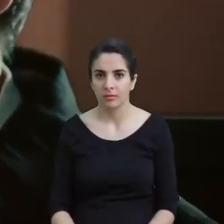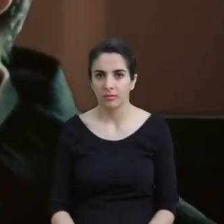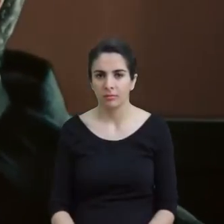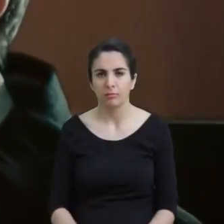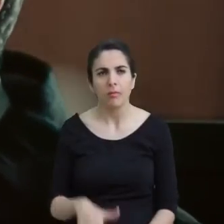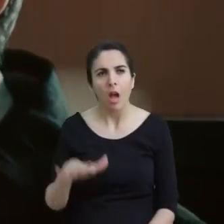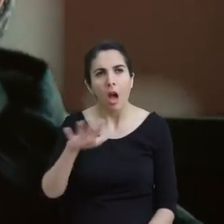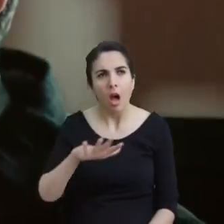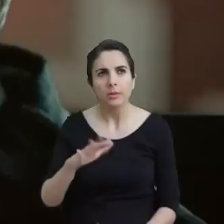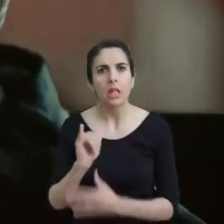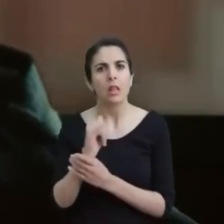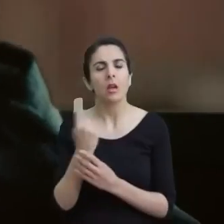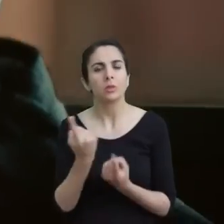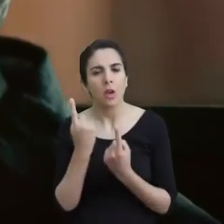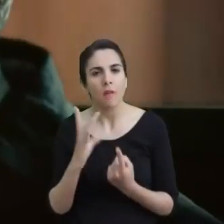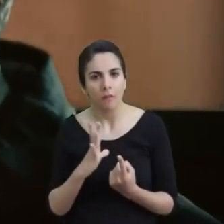Herkesin bir yeteneği vardır.